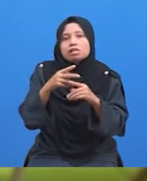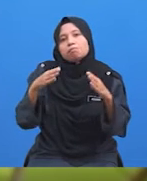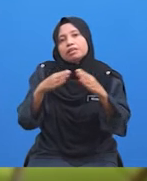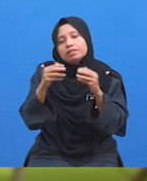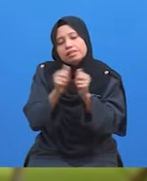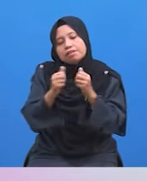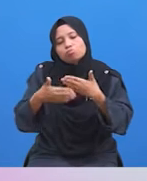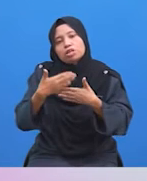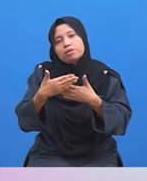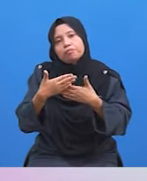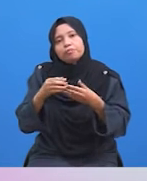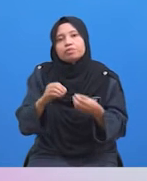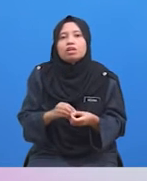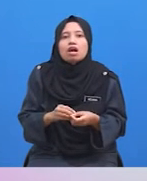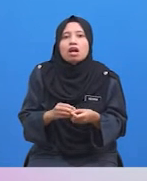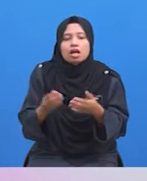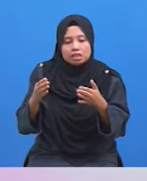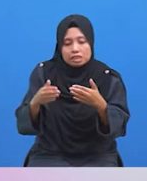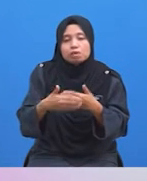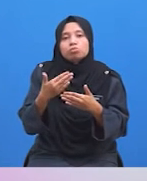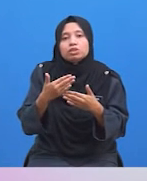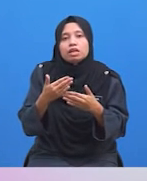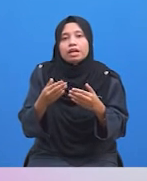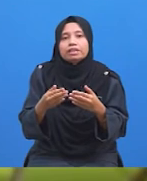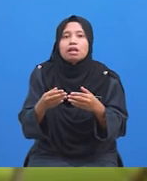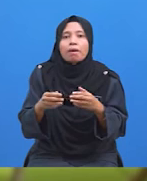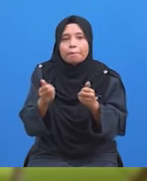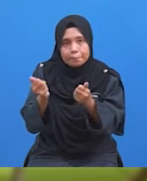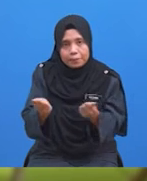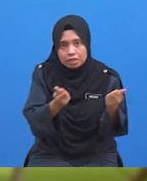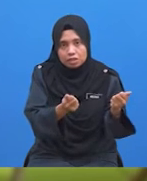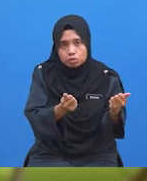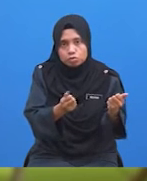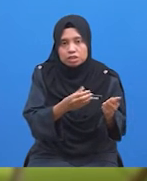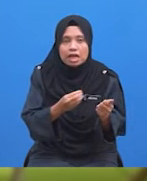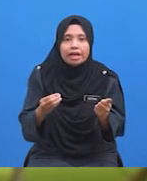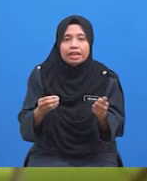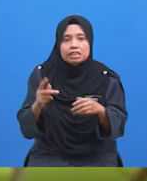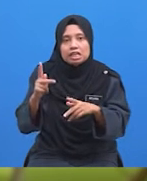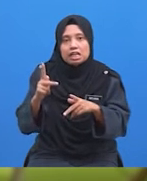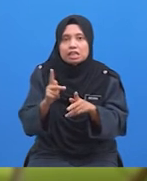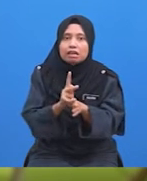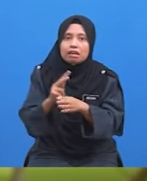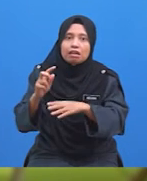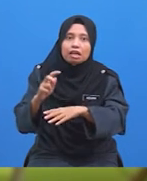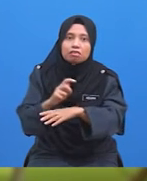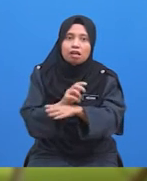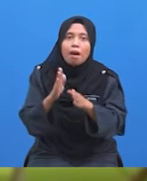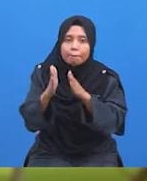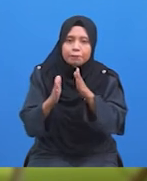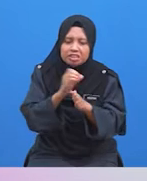Banda kemudahan pengangkutan seperti bass dan kereta api memudahkan pergerakan penduduk